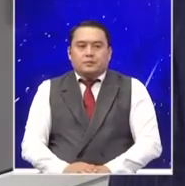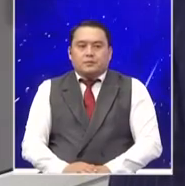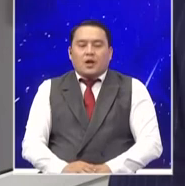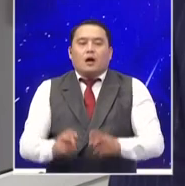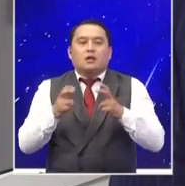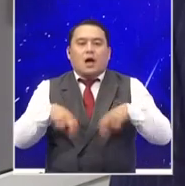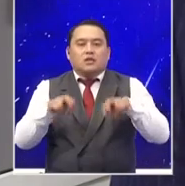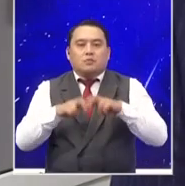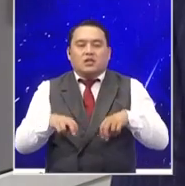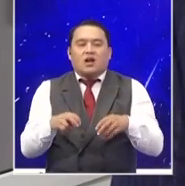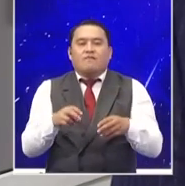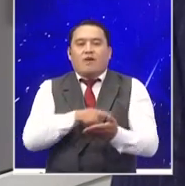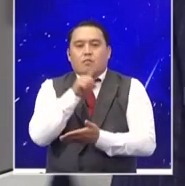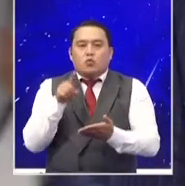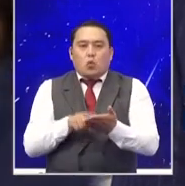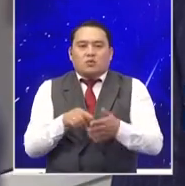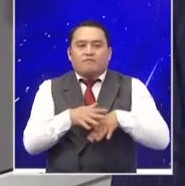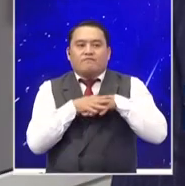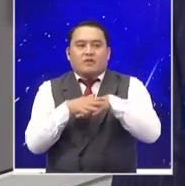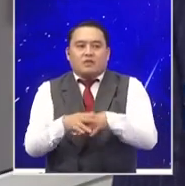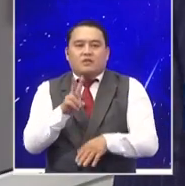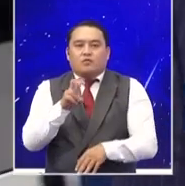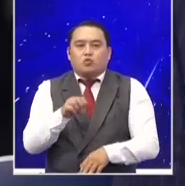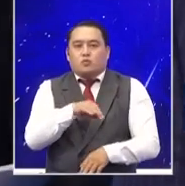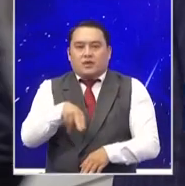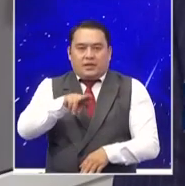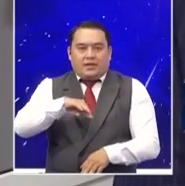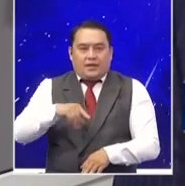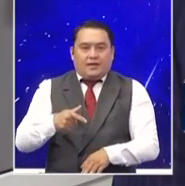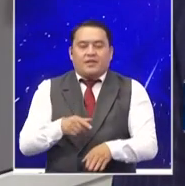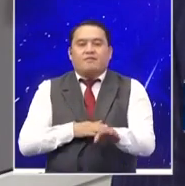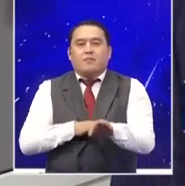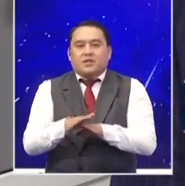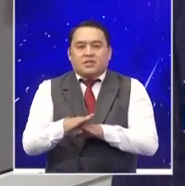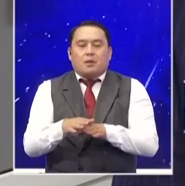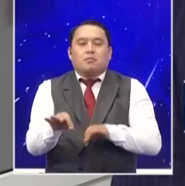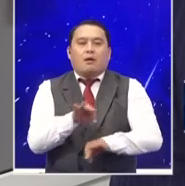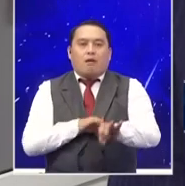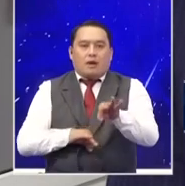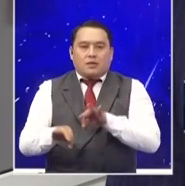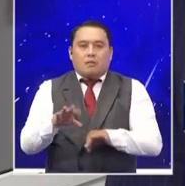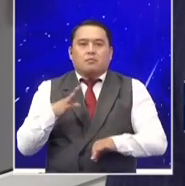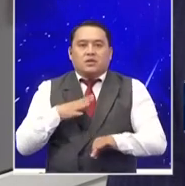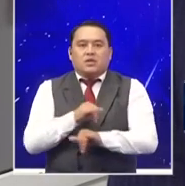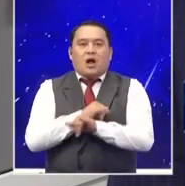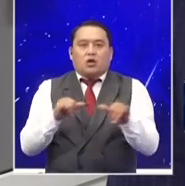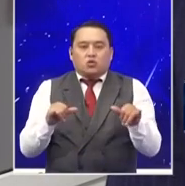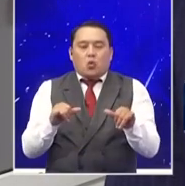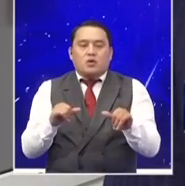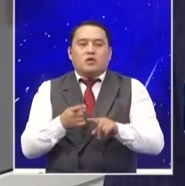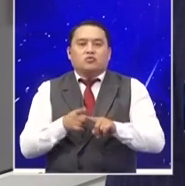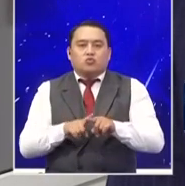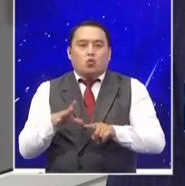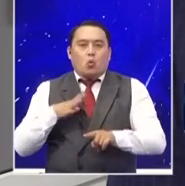Рассматривается вопрос также выделения в республиканском масштабе порядка 200 миллиардов тенге для реализации проекта, а также были расширены полномочия, то